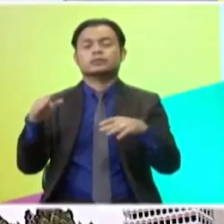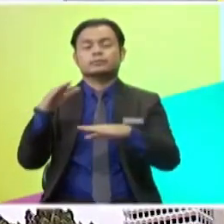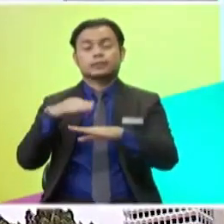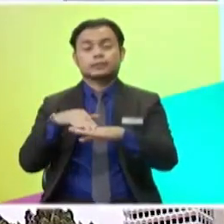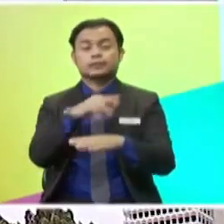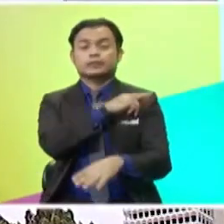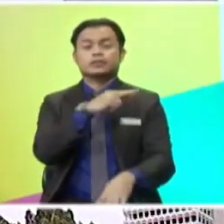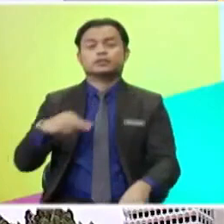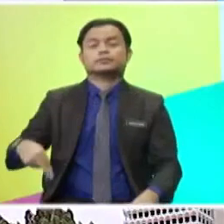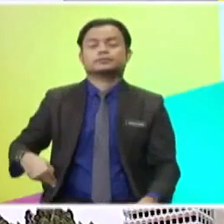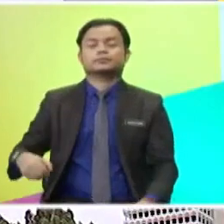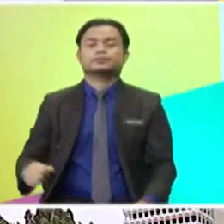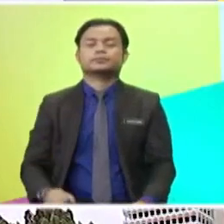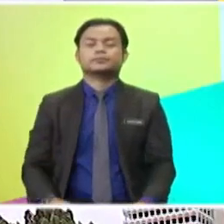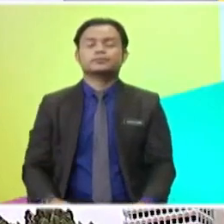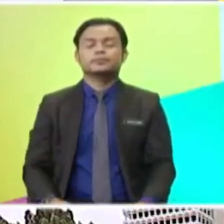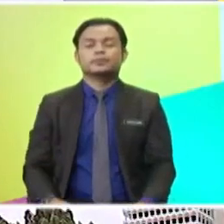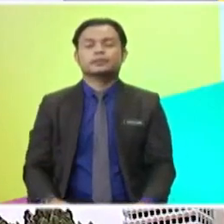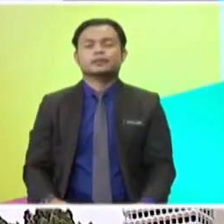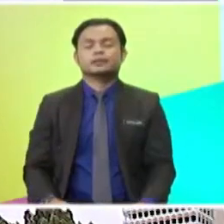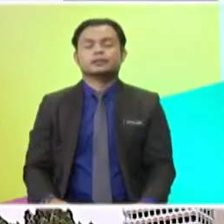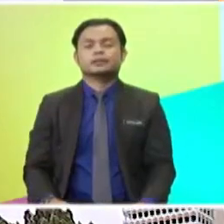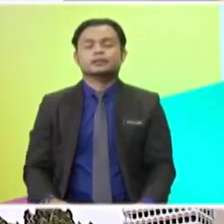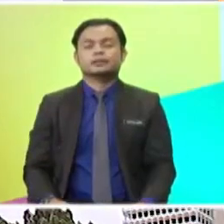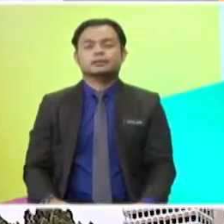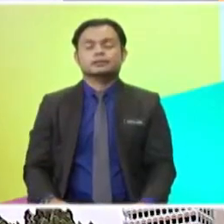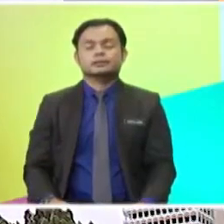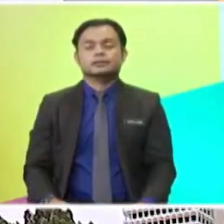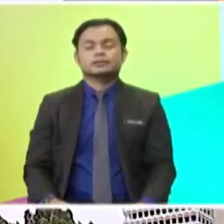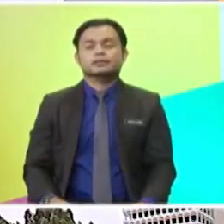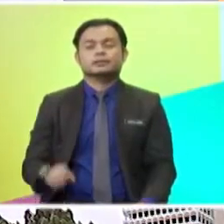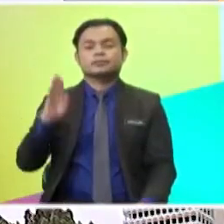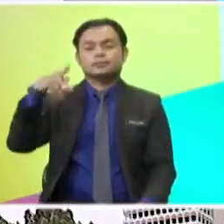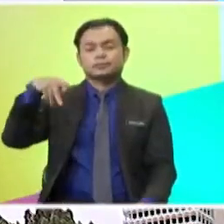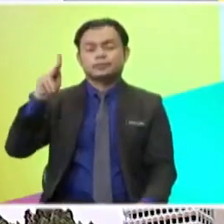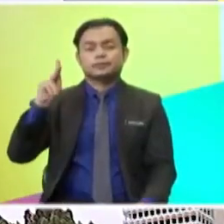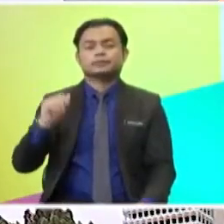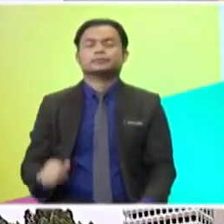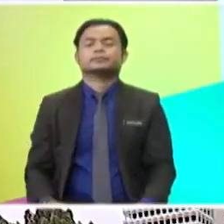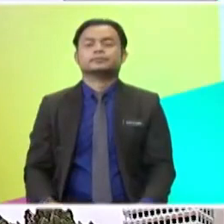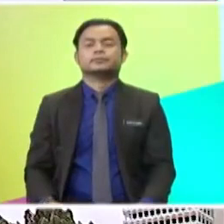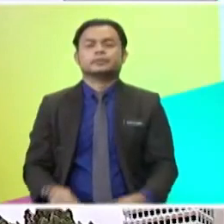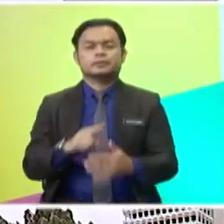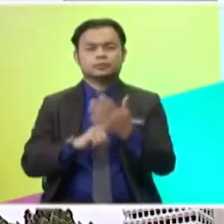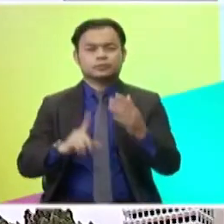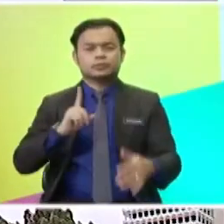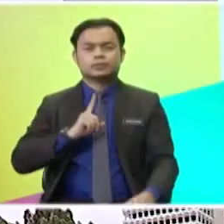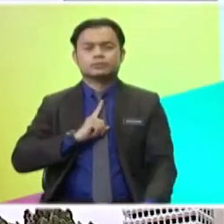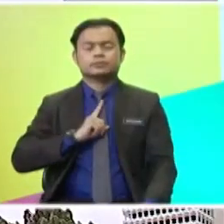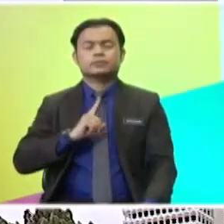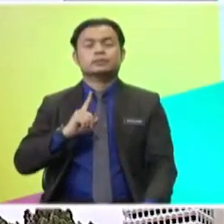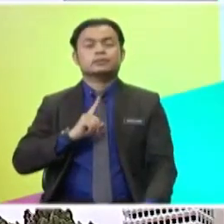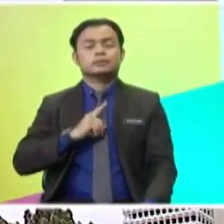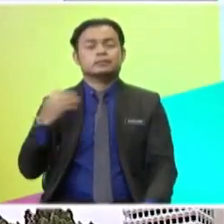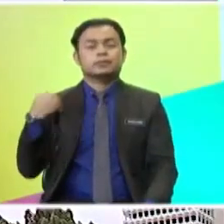bidang perundangan, pentadbiran dan juga kehakiman. Itu PPK itu. Okay. Kemudian, apa di Islam? Islam merupakan